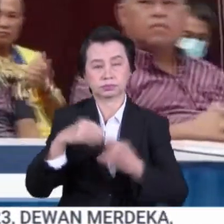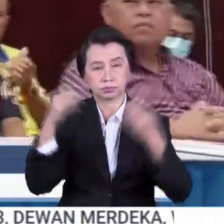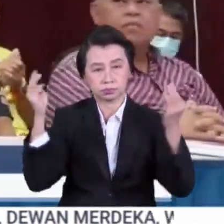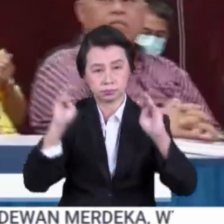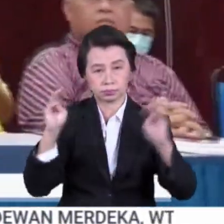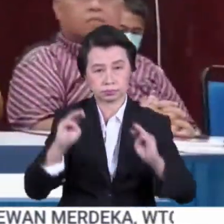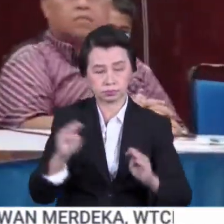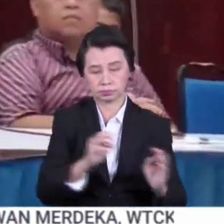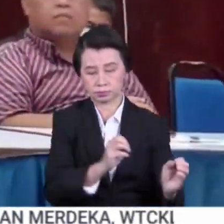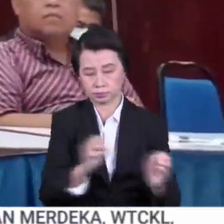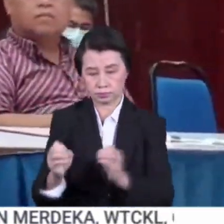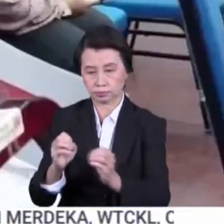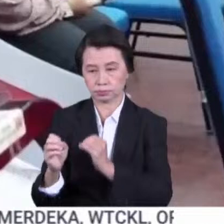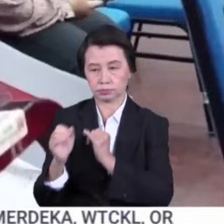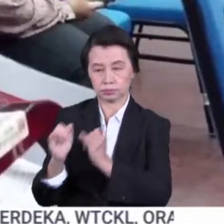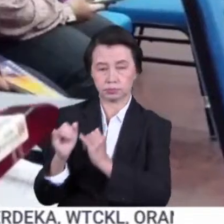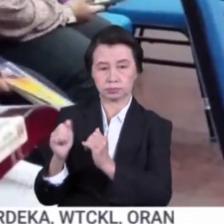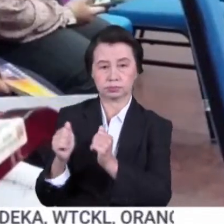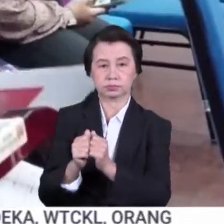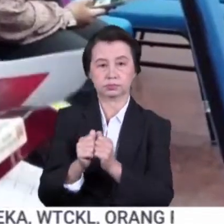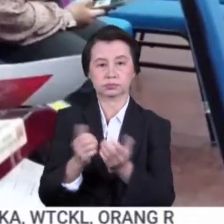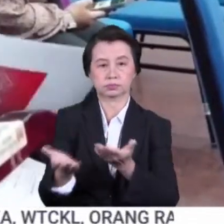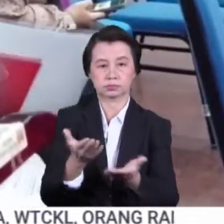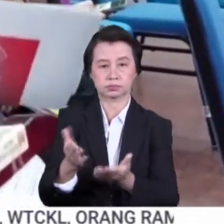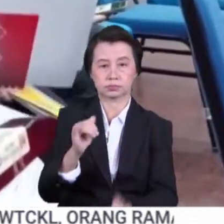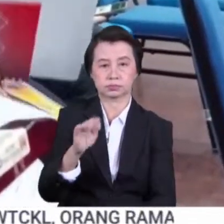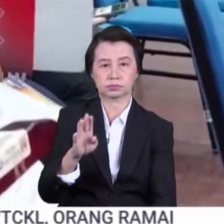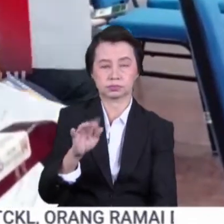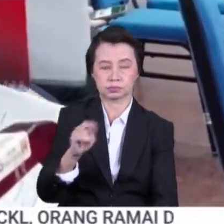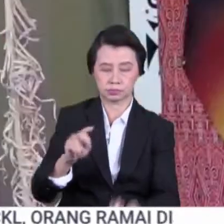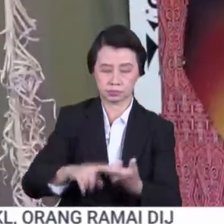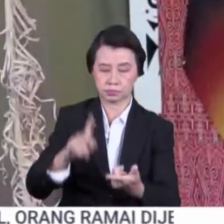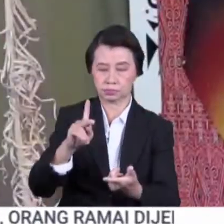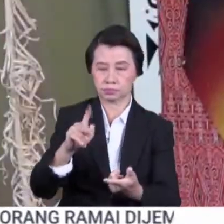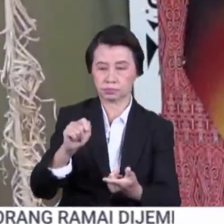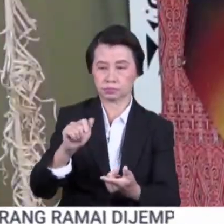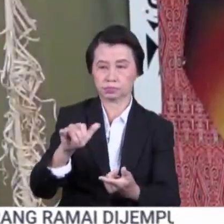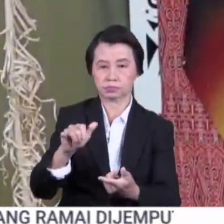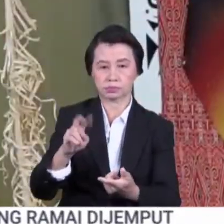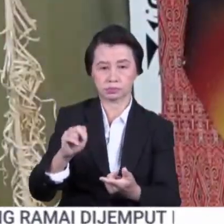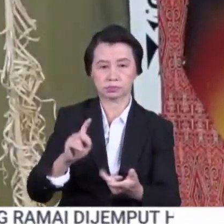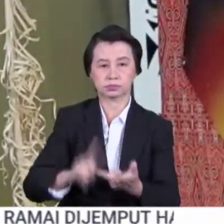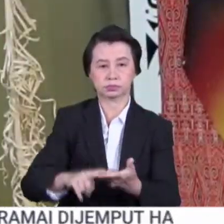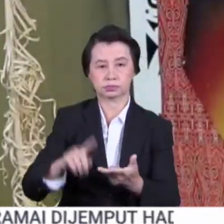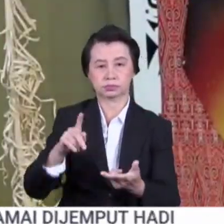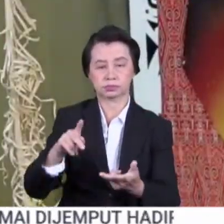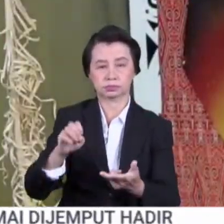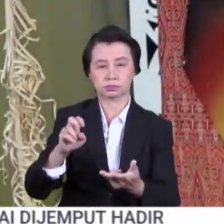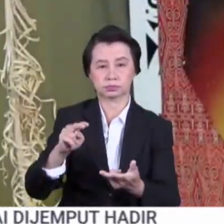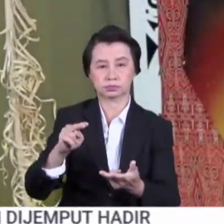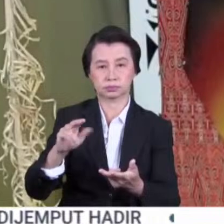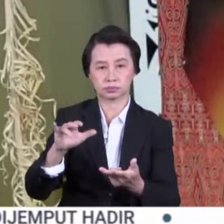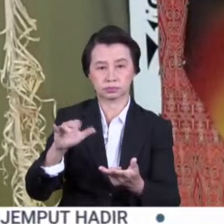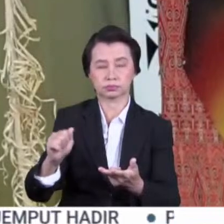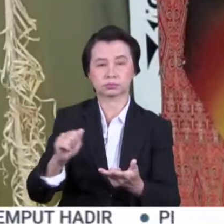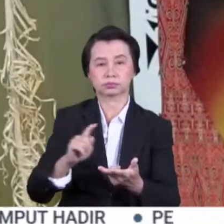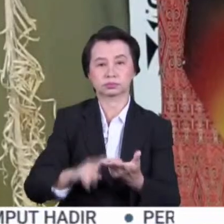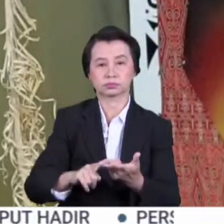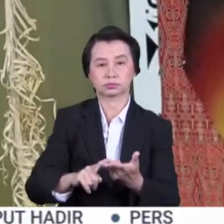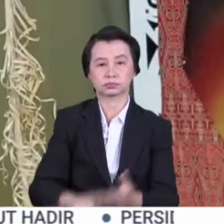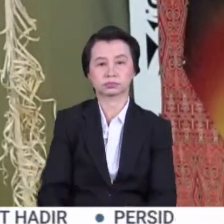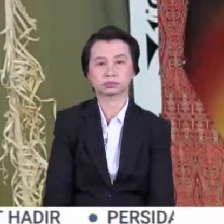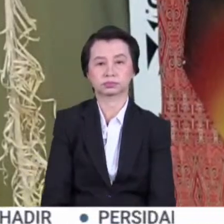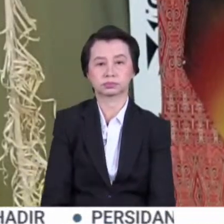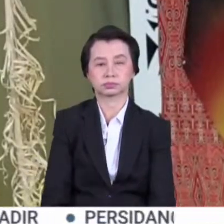yang dianjurkan secara bersepadu dengan perkhidmatan Iban, Kayan dan Kenyah. Objektif program Berami Gawai adalah